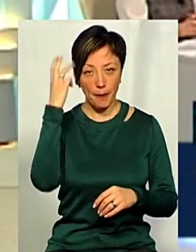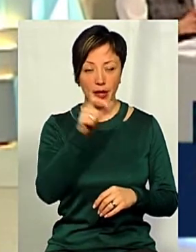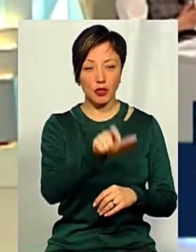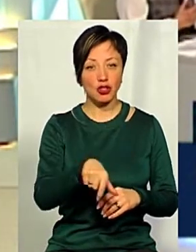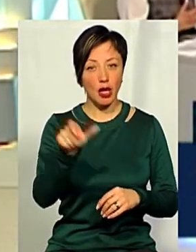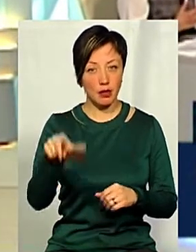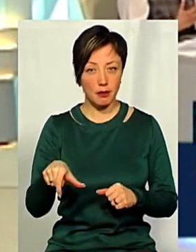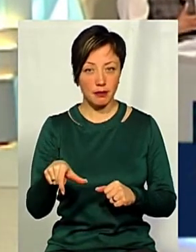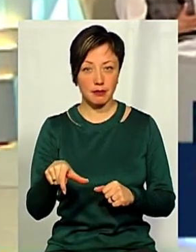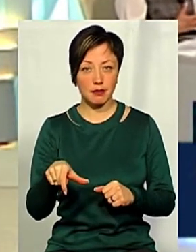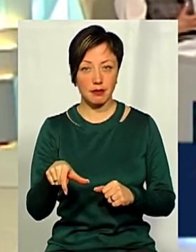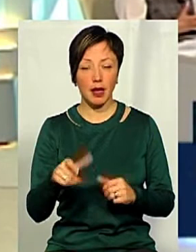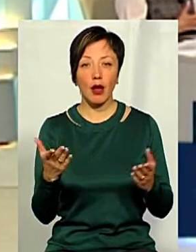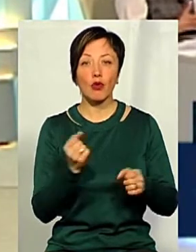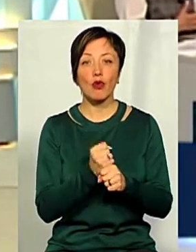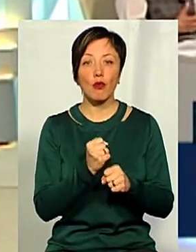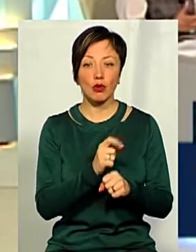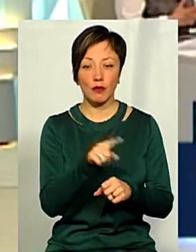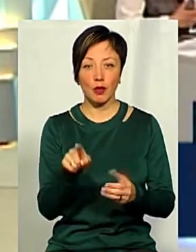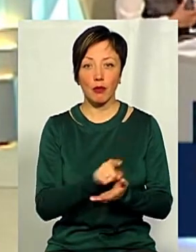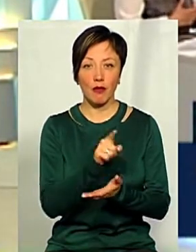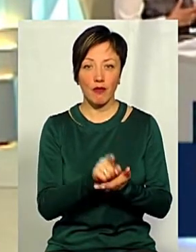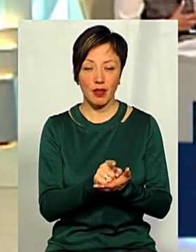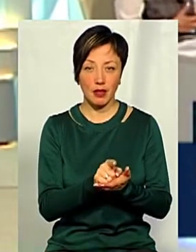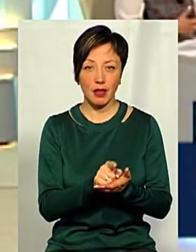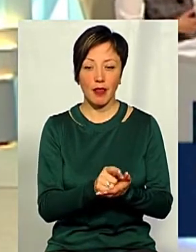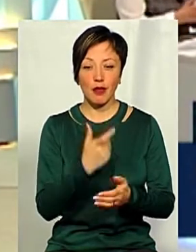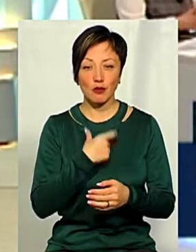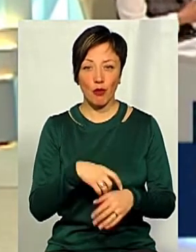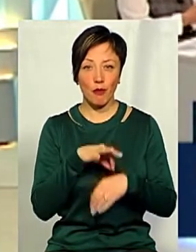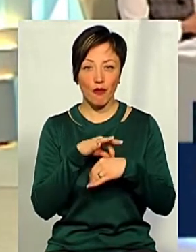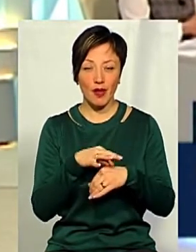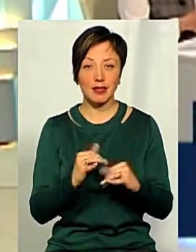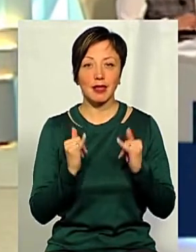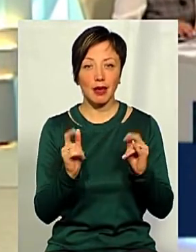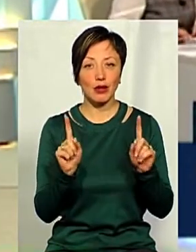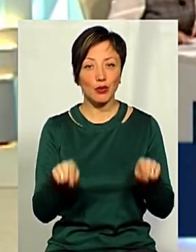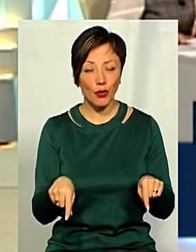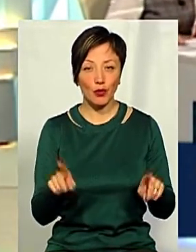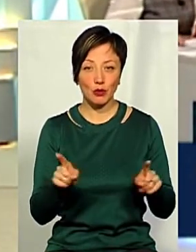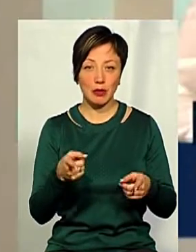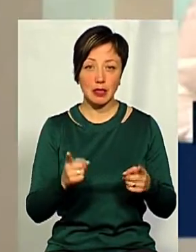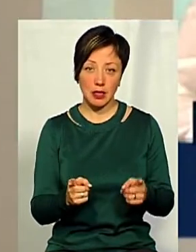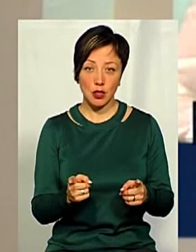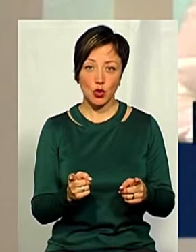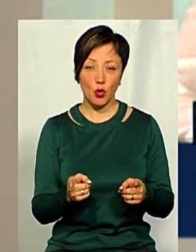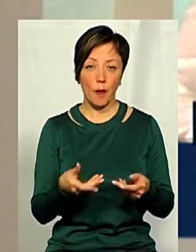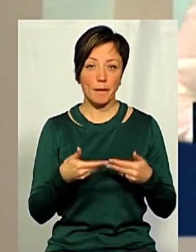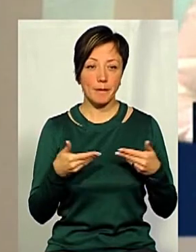хмельничанам, яку роботу вони повинні над собою провести для того, щоб дійсно